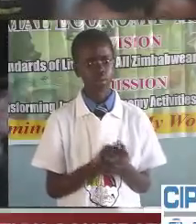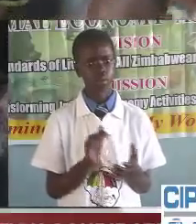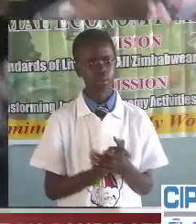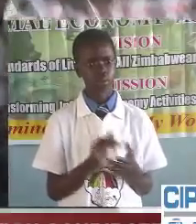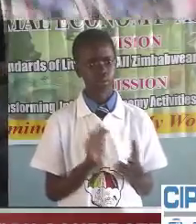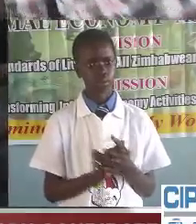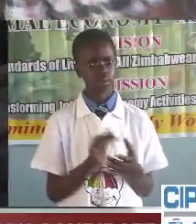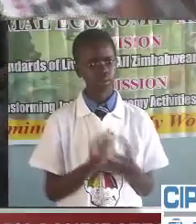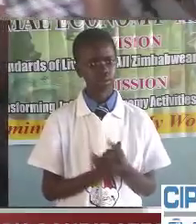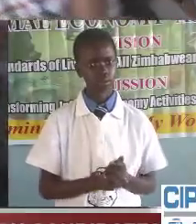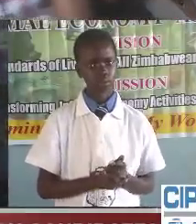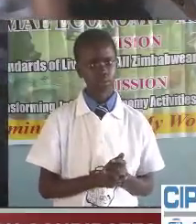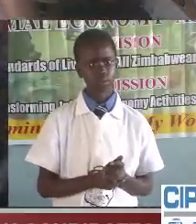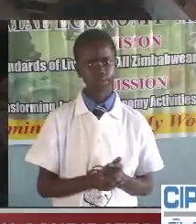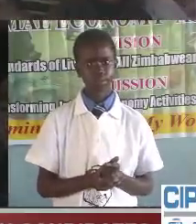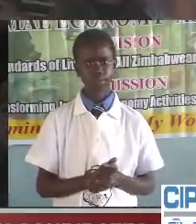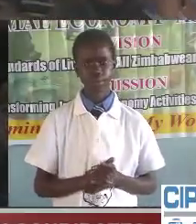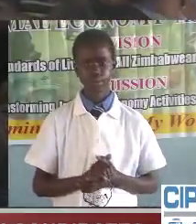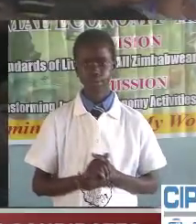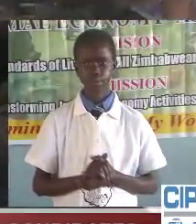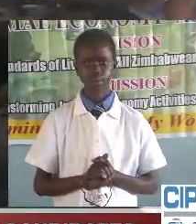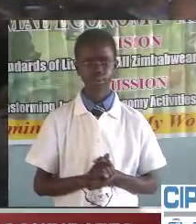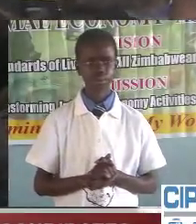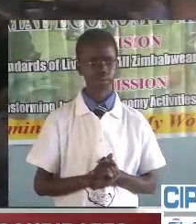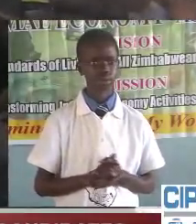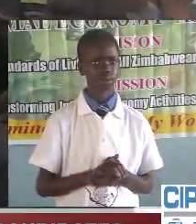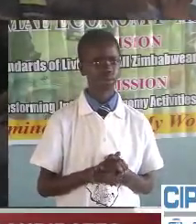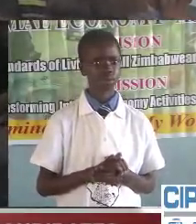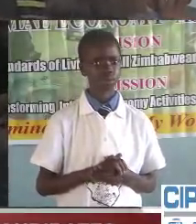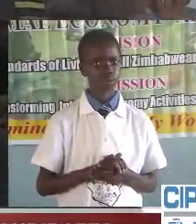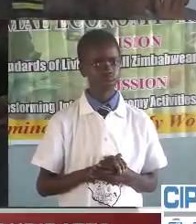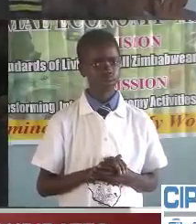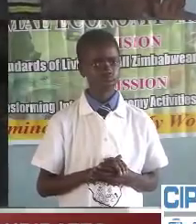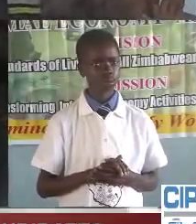maita zvenyu vamhaka mandidyira 40 seconds dzangu